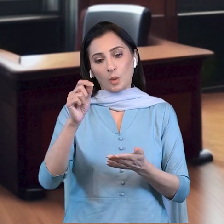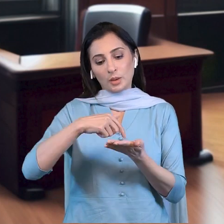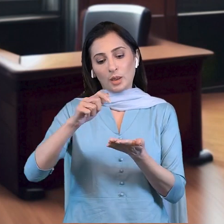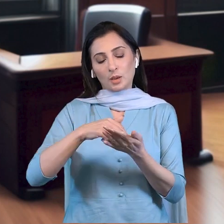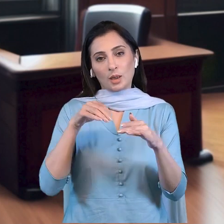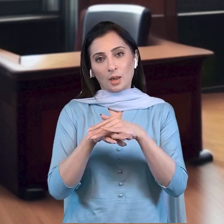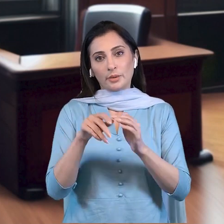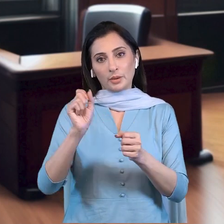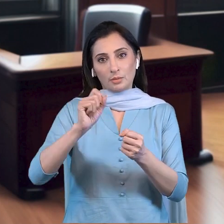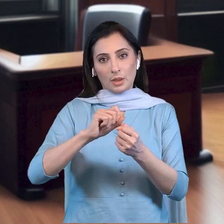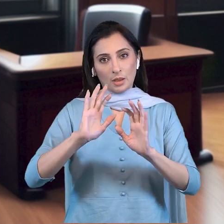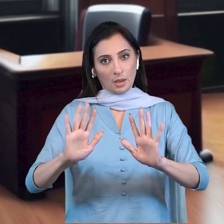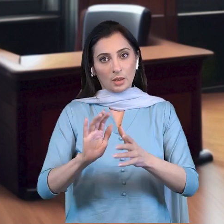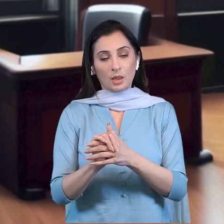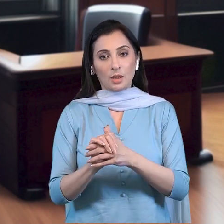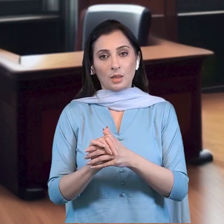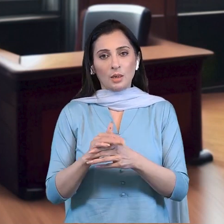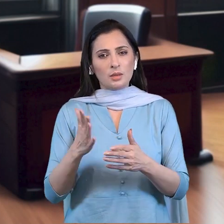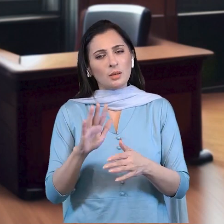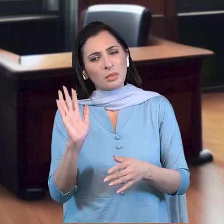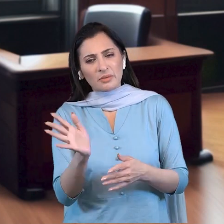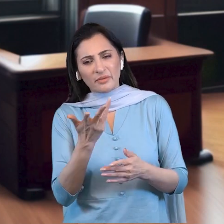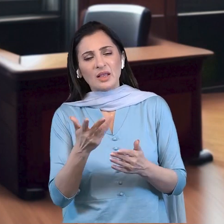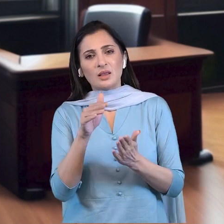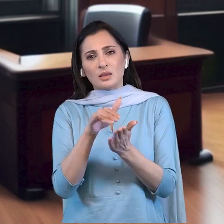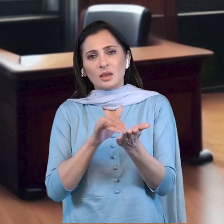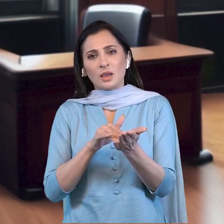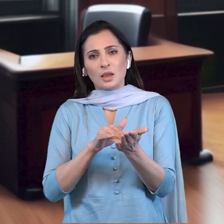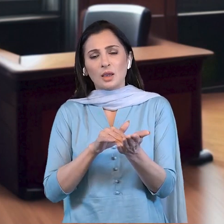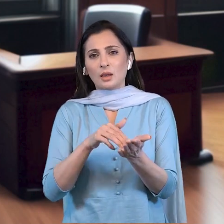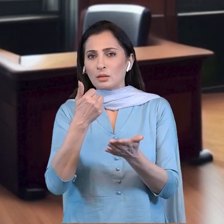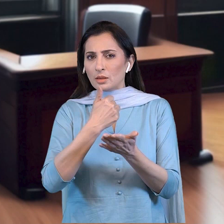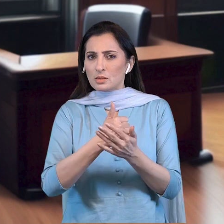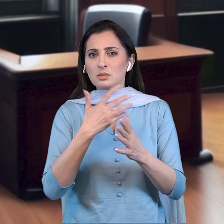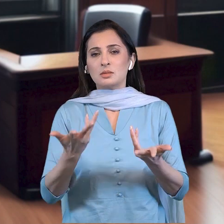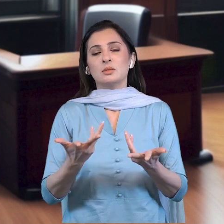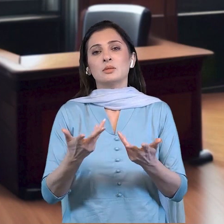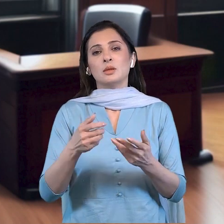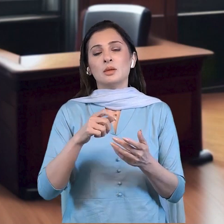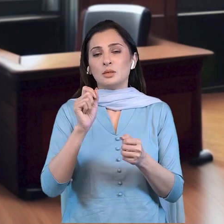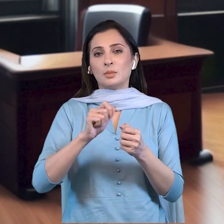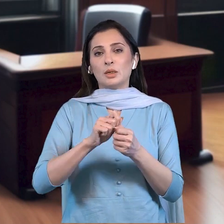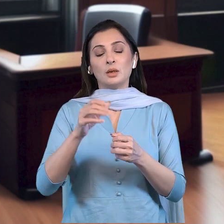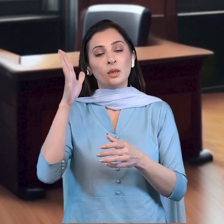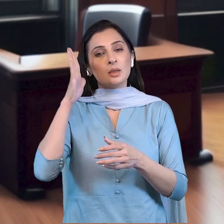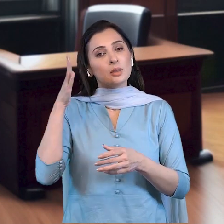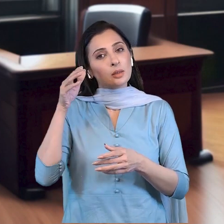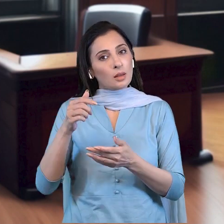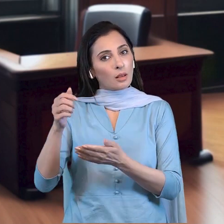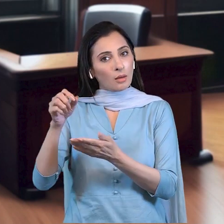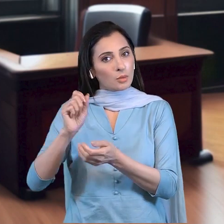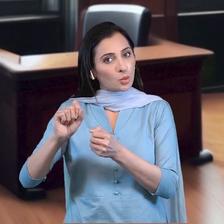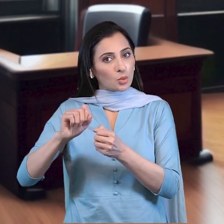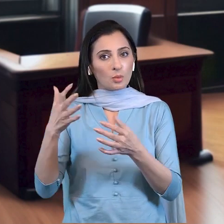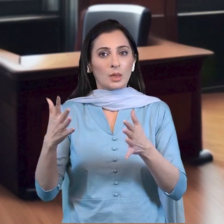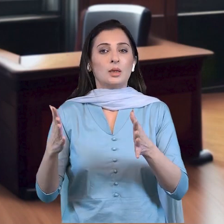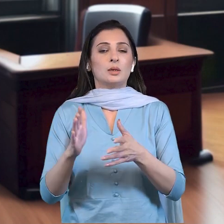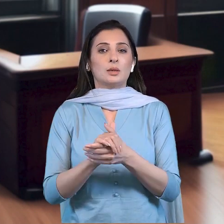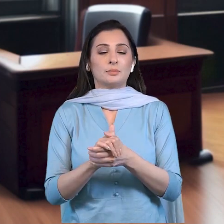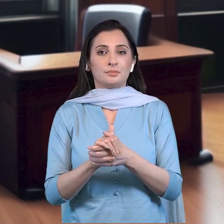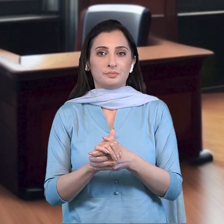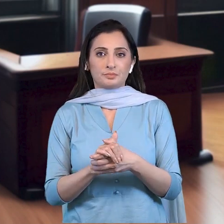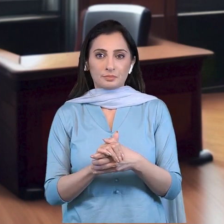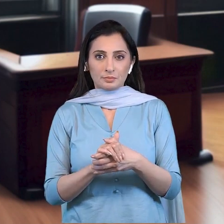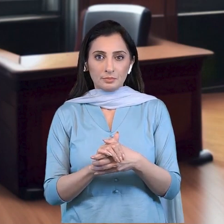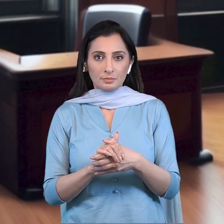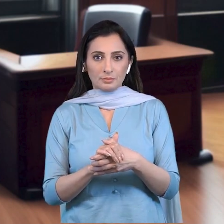اسلام میں صرف حق مہر کا ضرور کانسیپٹ ہے، باقی جو کلازز ہیں یہ ہمارے لیجسلیٹر نے ہی بنائے ہیں۔ اس میں